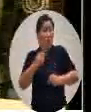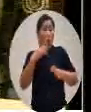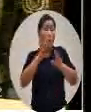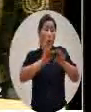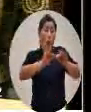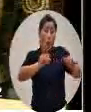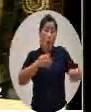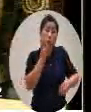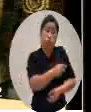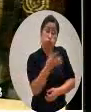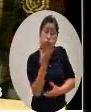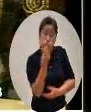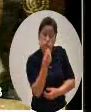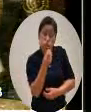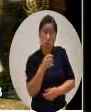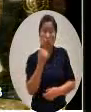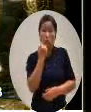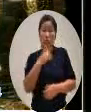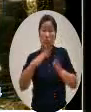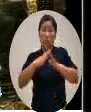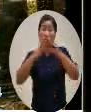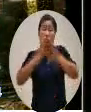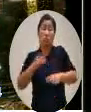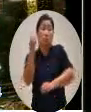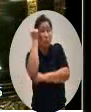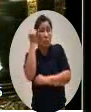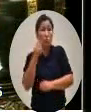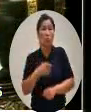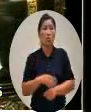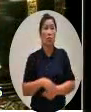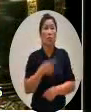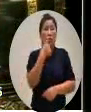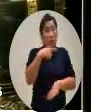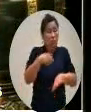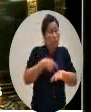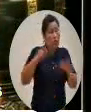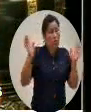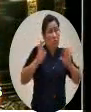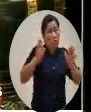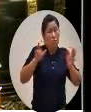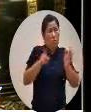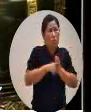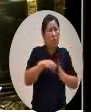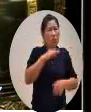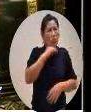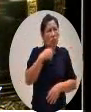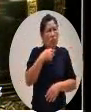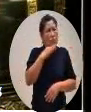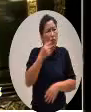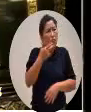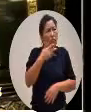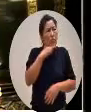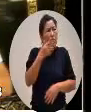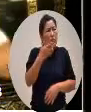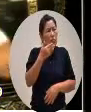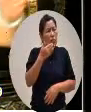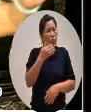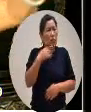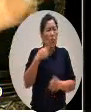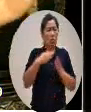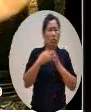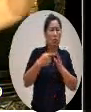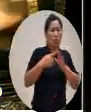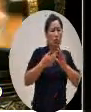有鋼靠來我們做小鋼靠靠不知道一十歲八九歲來我們的